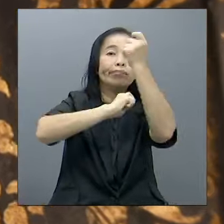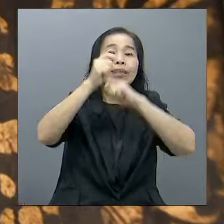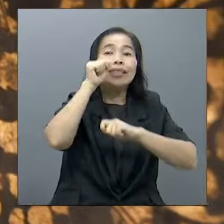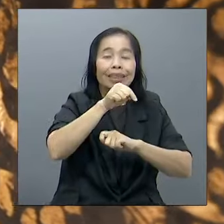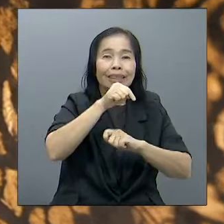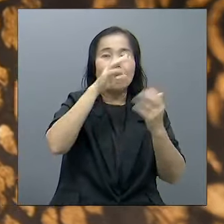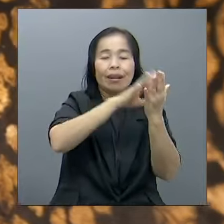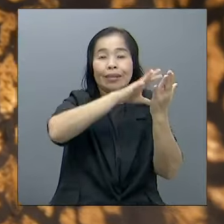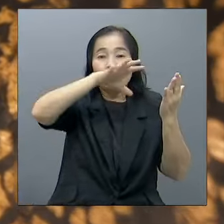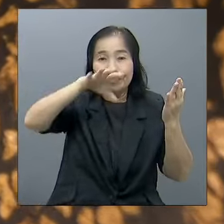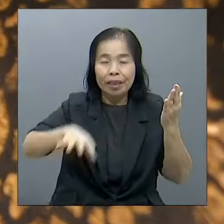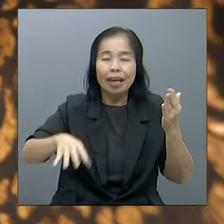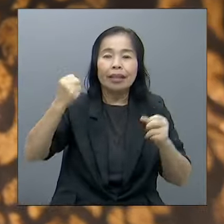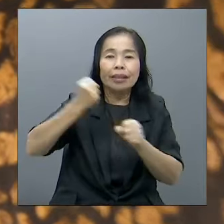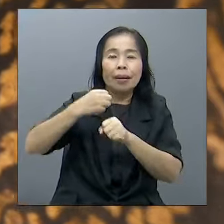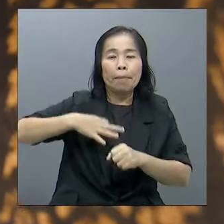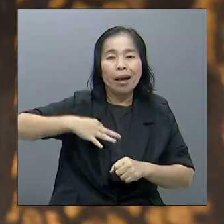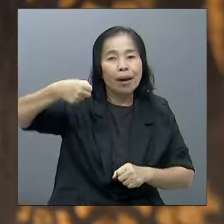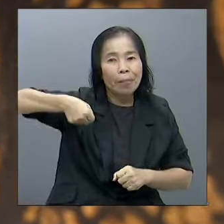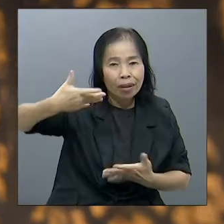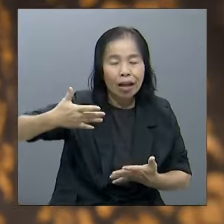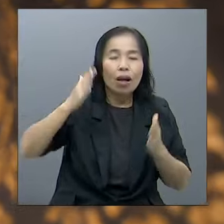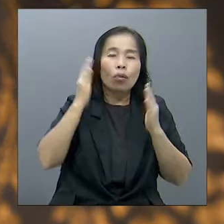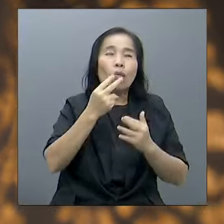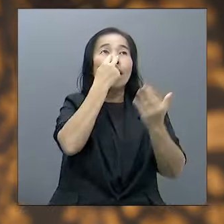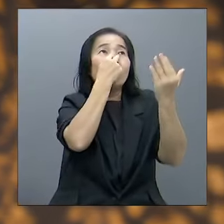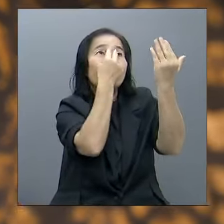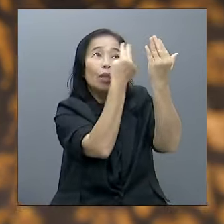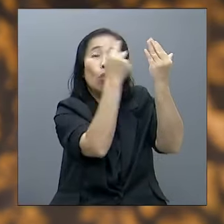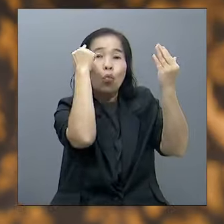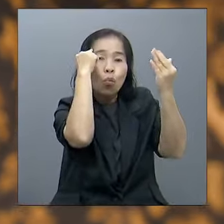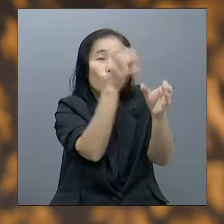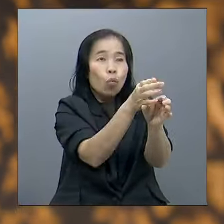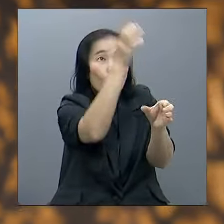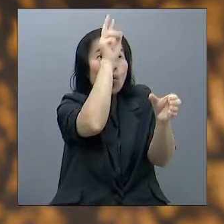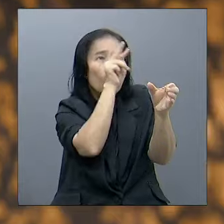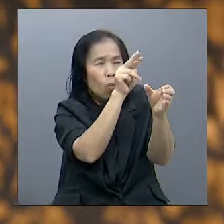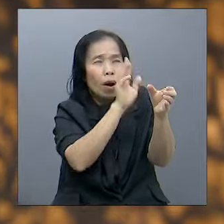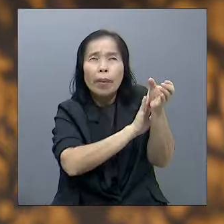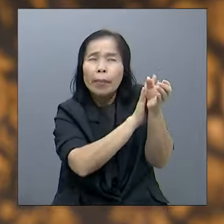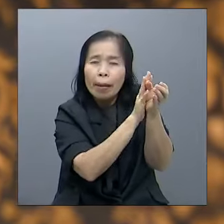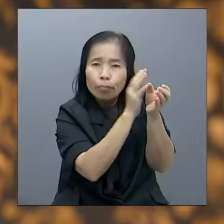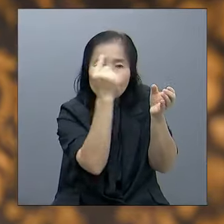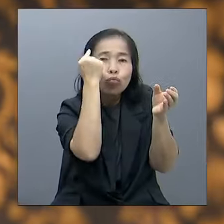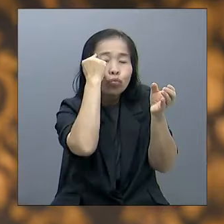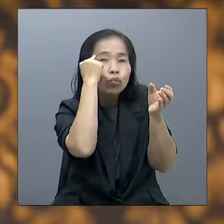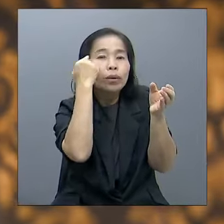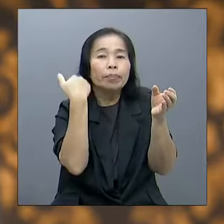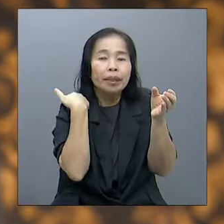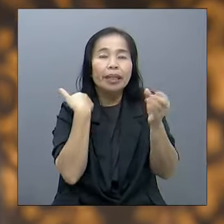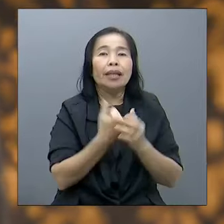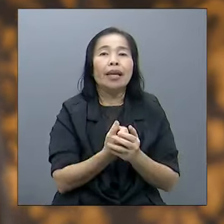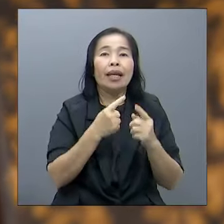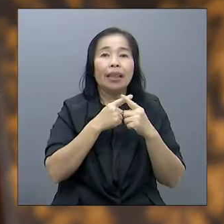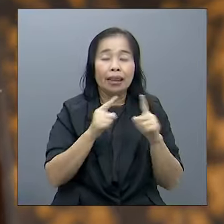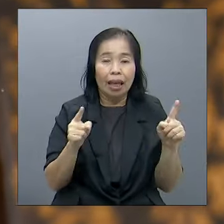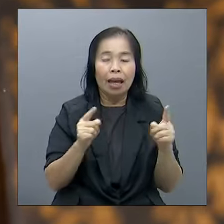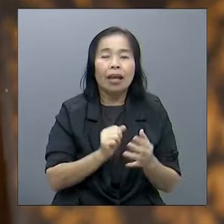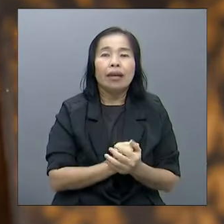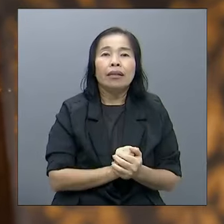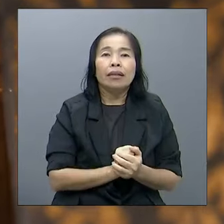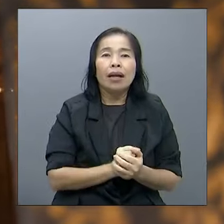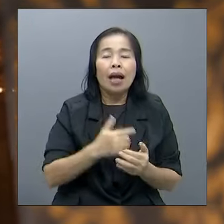ก็จะมีทั้งคนที่เห็นหรือว่ามองหรือว่าสัมผัสได้ดูอะไรอย่างเงี้ยค่ะแต่ว่าสิ่งที่เ